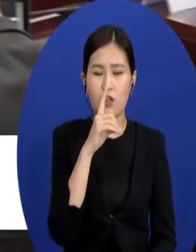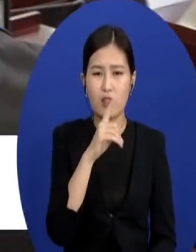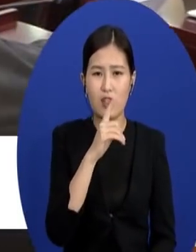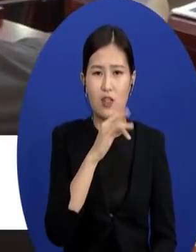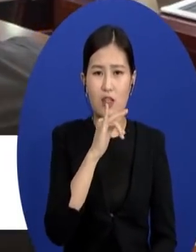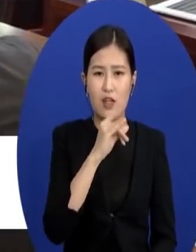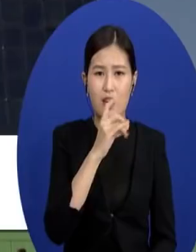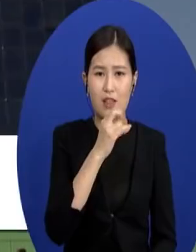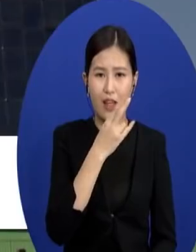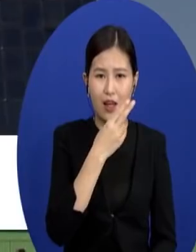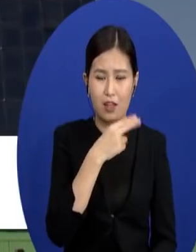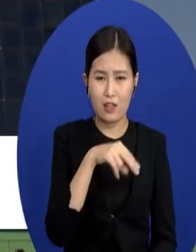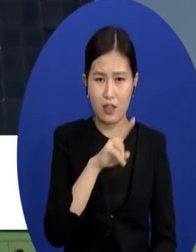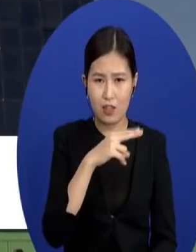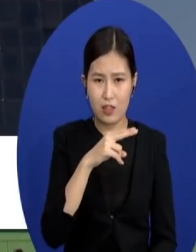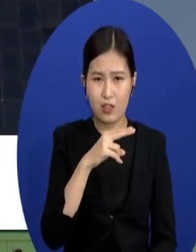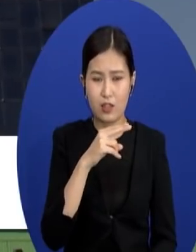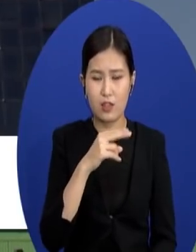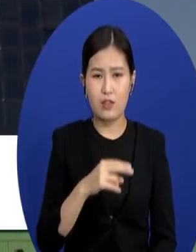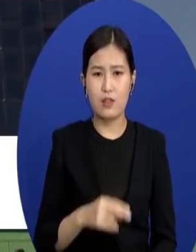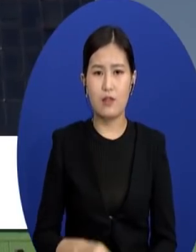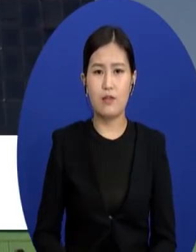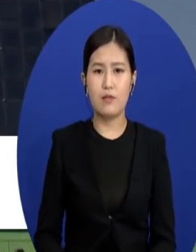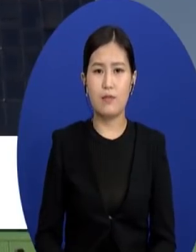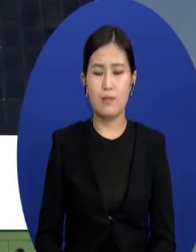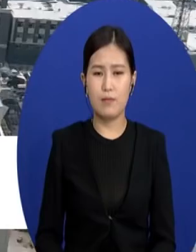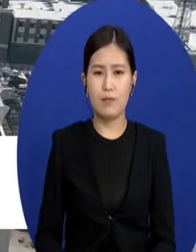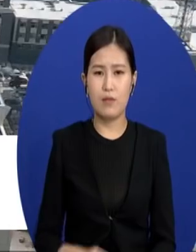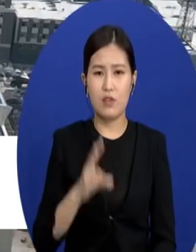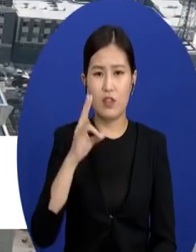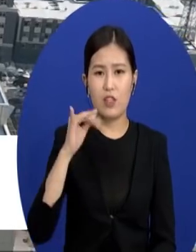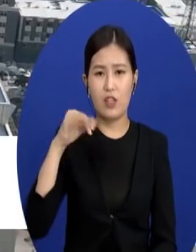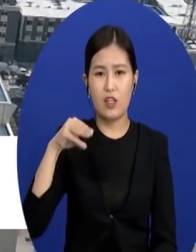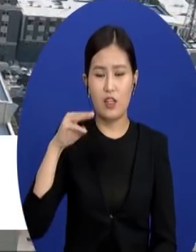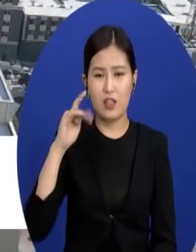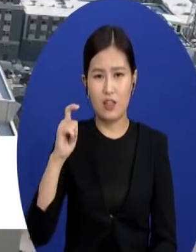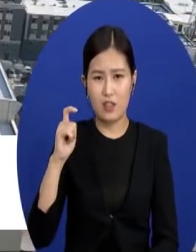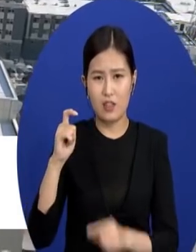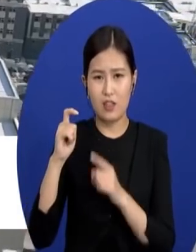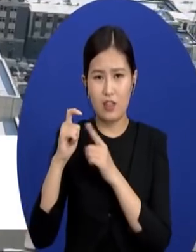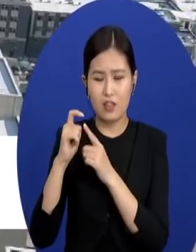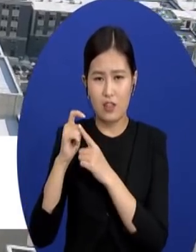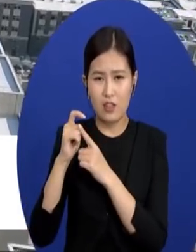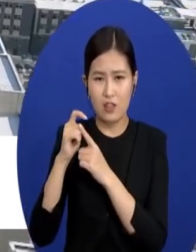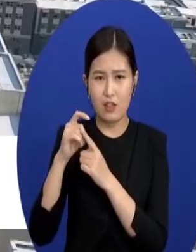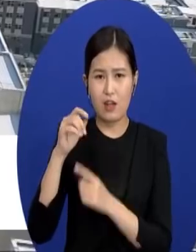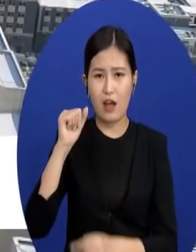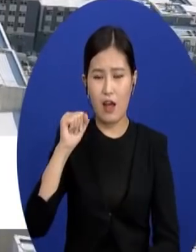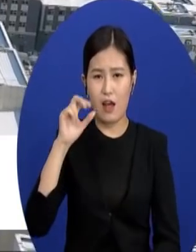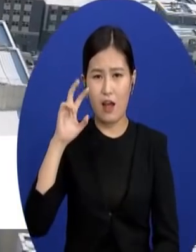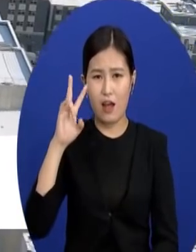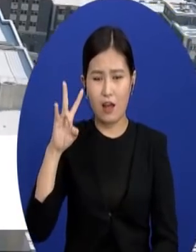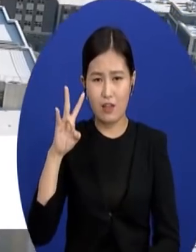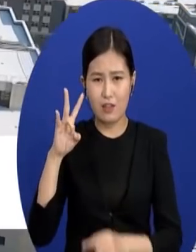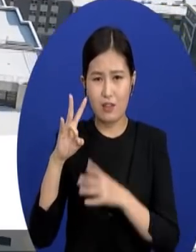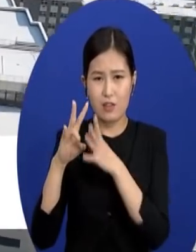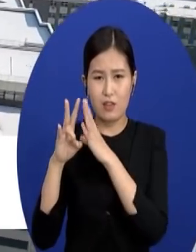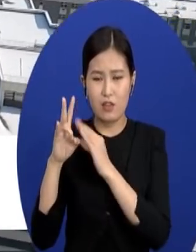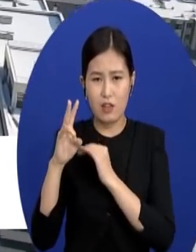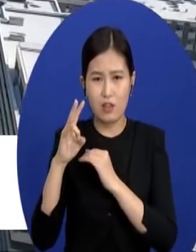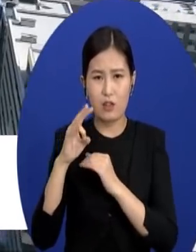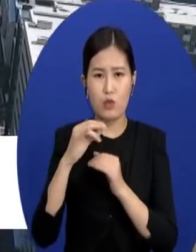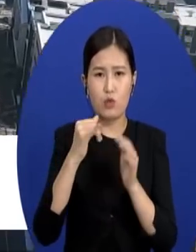болж 2 дахин нэмэгдээд байгаа. Нийслэлийн иргэдийн төлөөлөгчдийн хуралдах сөрөг хүчин болсон ардчилсан намын бүлгийн зүгээс нийслэлийн засаг даргын